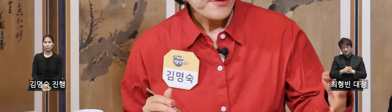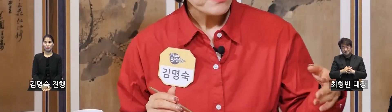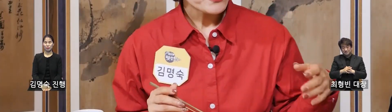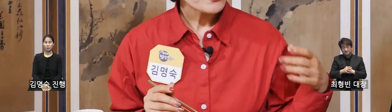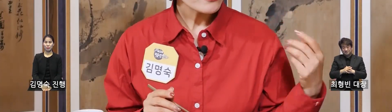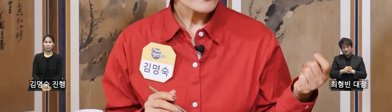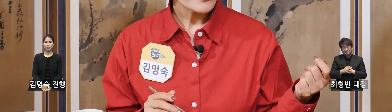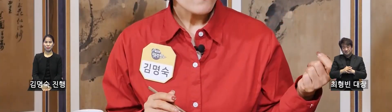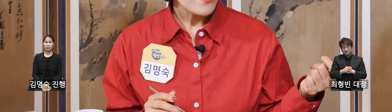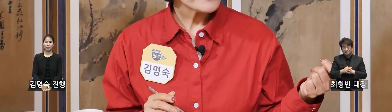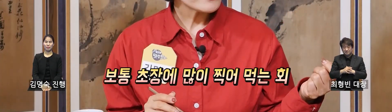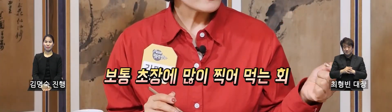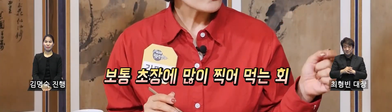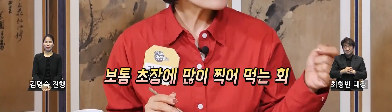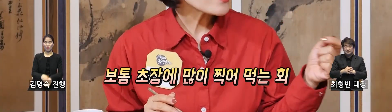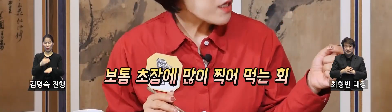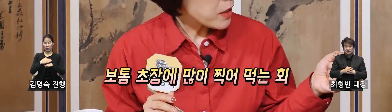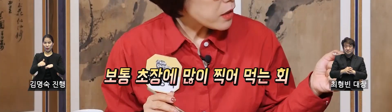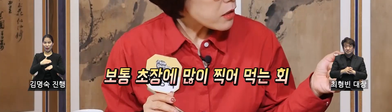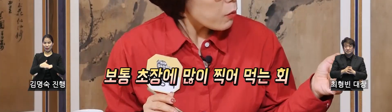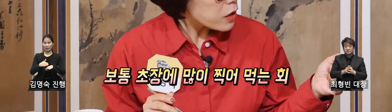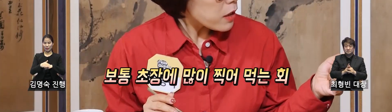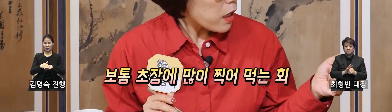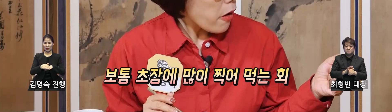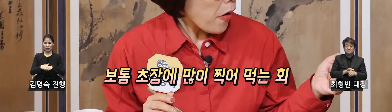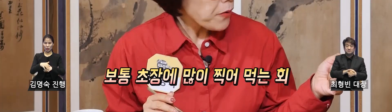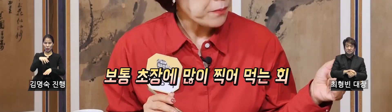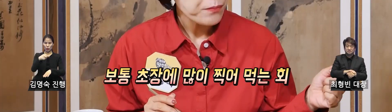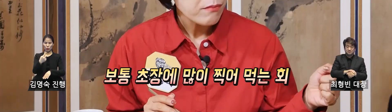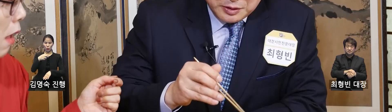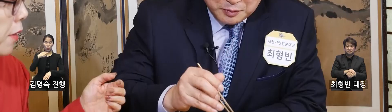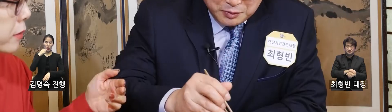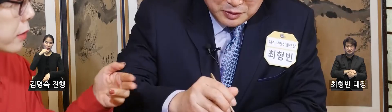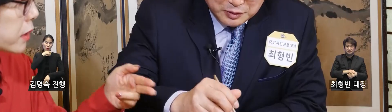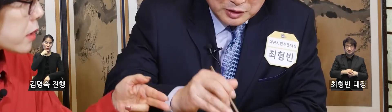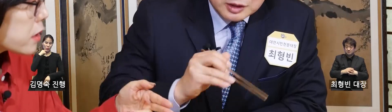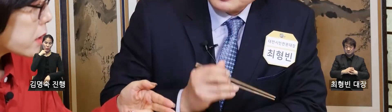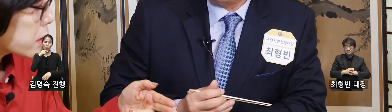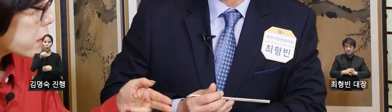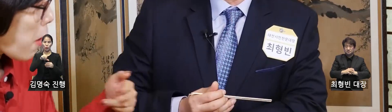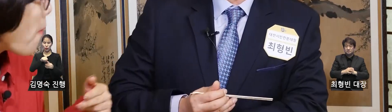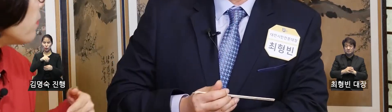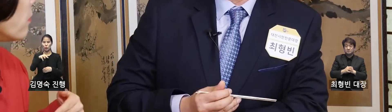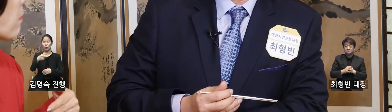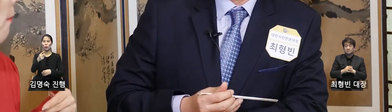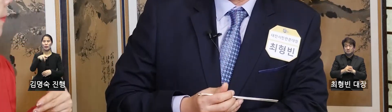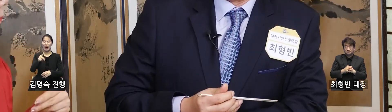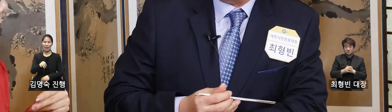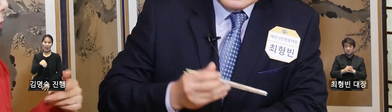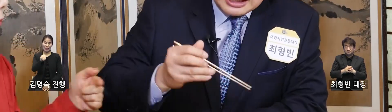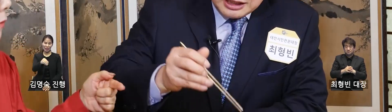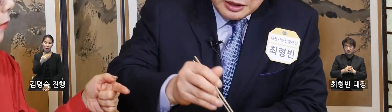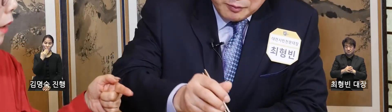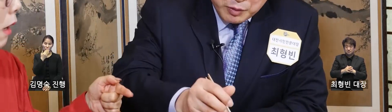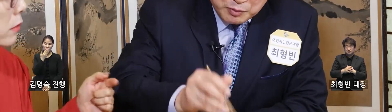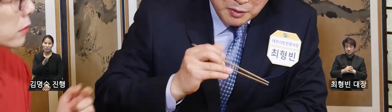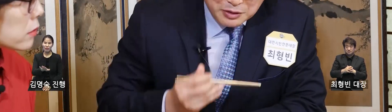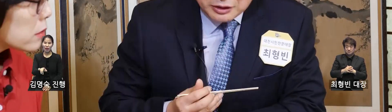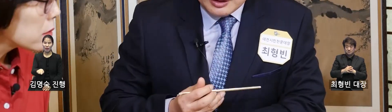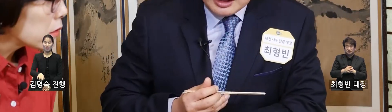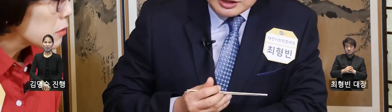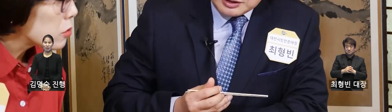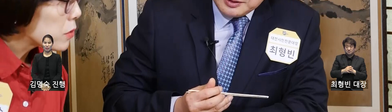보통 저희가 해는 초장에 많이 찍어 먹잖아요 네 여기 보인 것은 이제 죽어 다니니까 자기